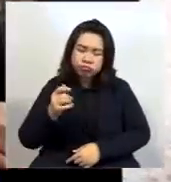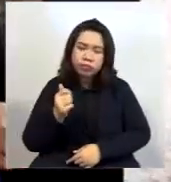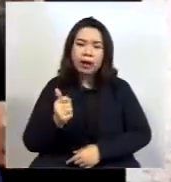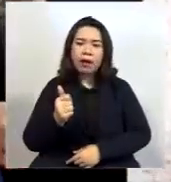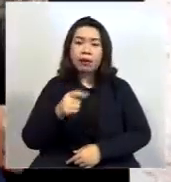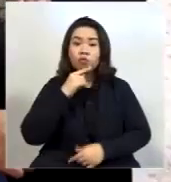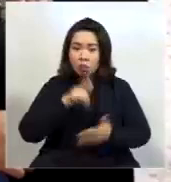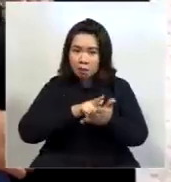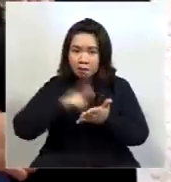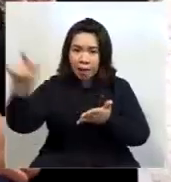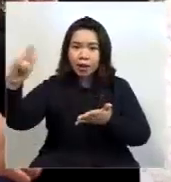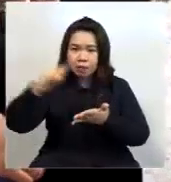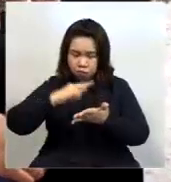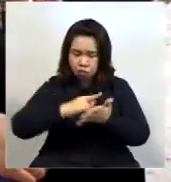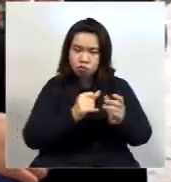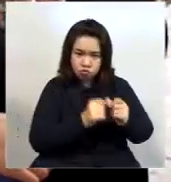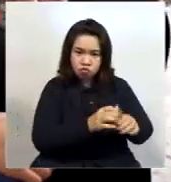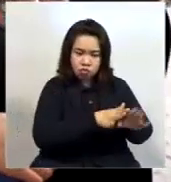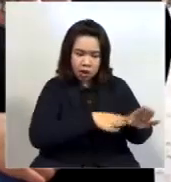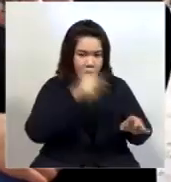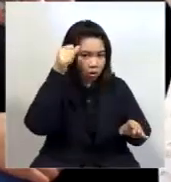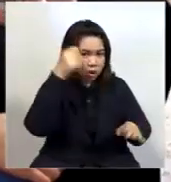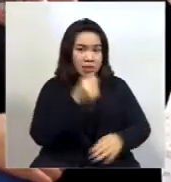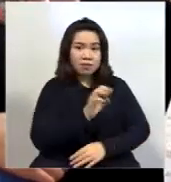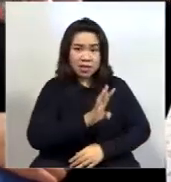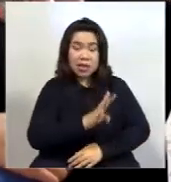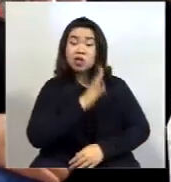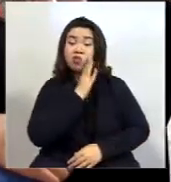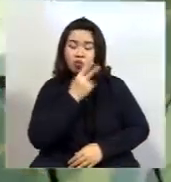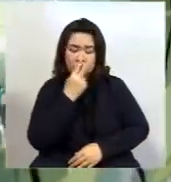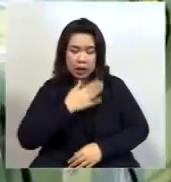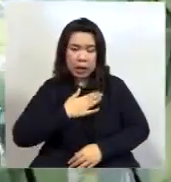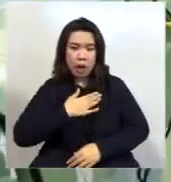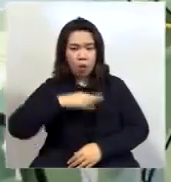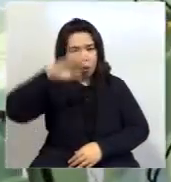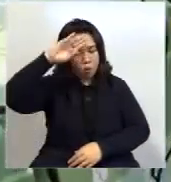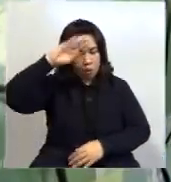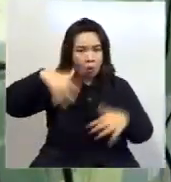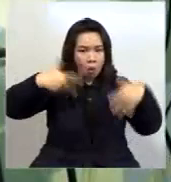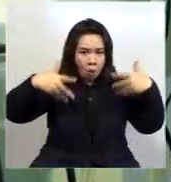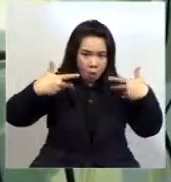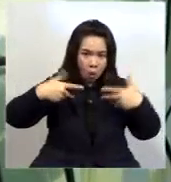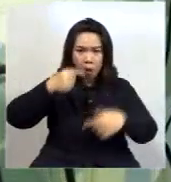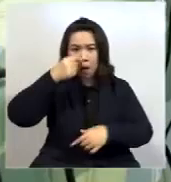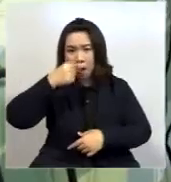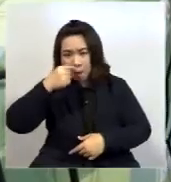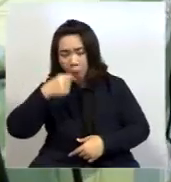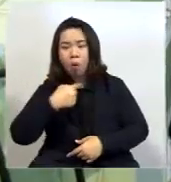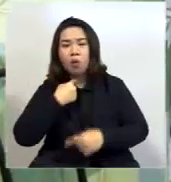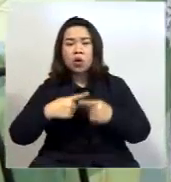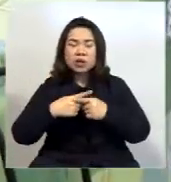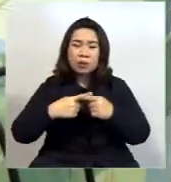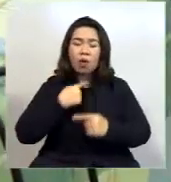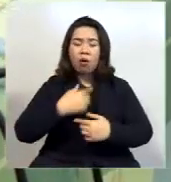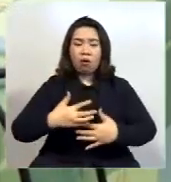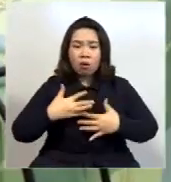แล้วกลับมาก็ต้องเฝ้าสังเกตอาการเป็นเวลา14วันถ้าพบว่าเรามีอาการไข้มีน้ำมูกเจ็บคอหายใจเหนื่อยห